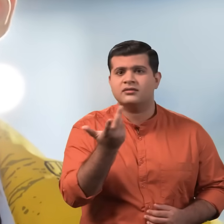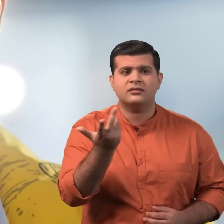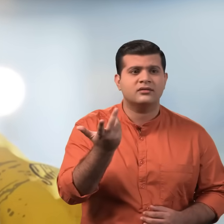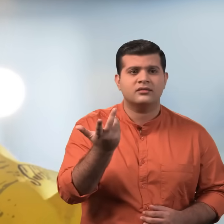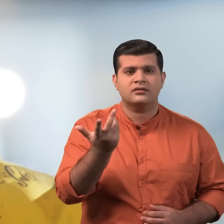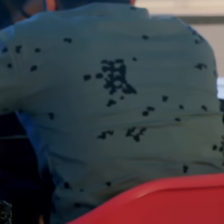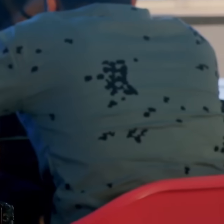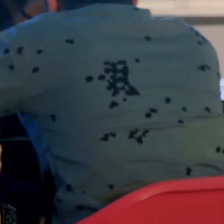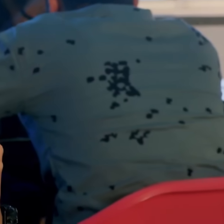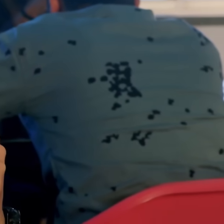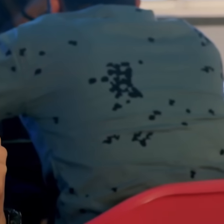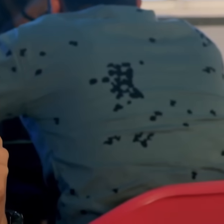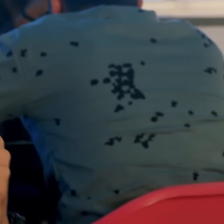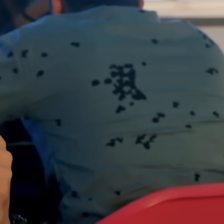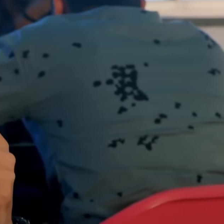रोहन वीर जी,